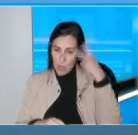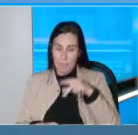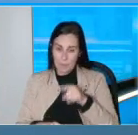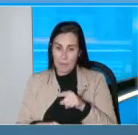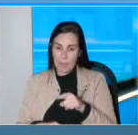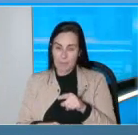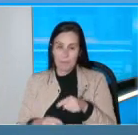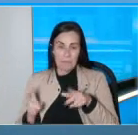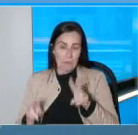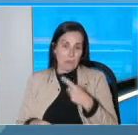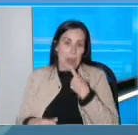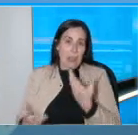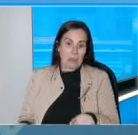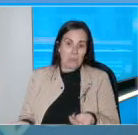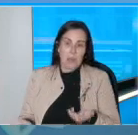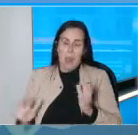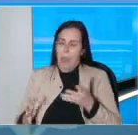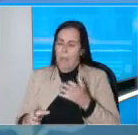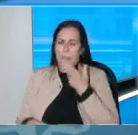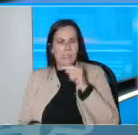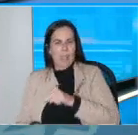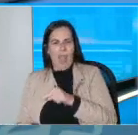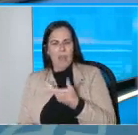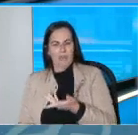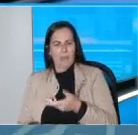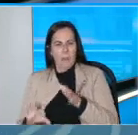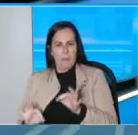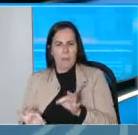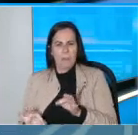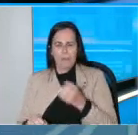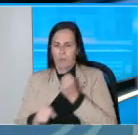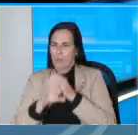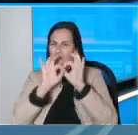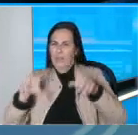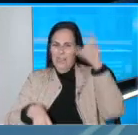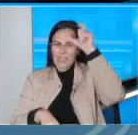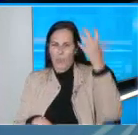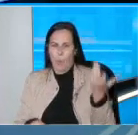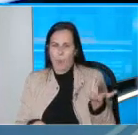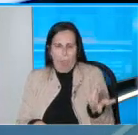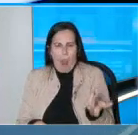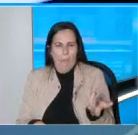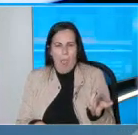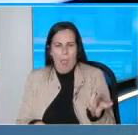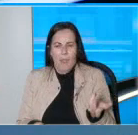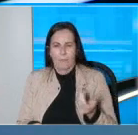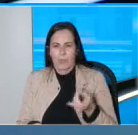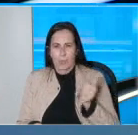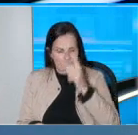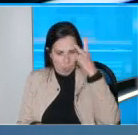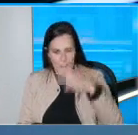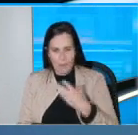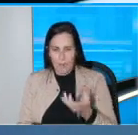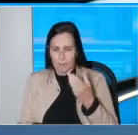זה, אז אפשר לטעות. מדוע התקשורת הישראלית בעצם משרתת את ארדואן פוליטית, והיא כנראה לא